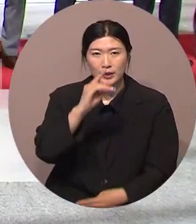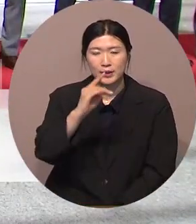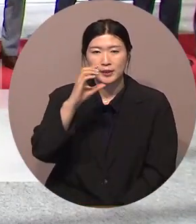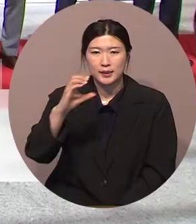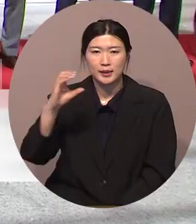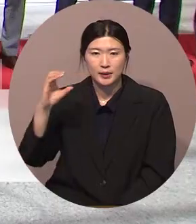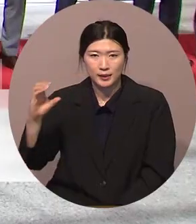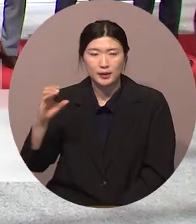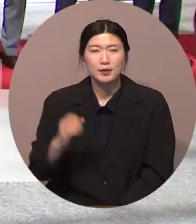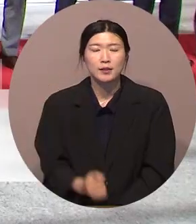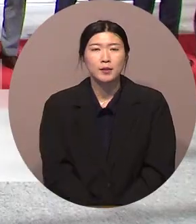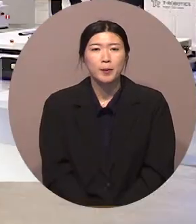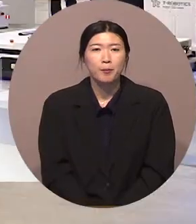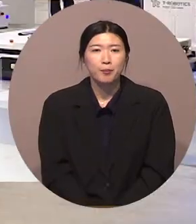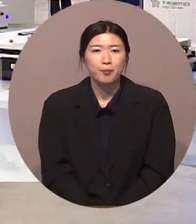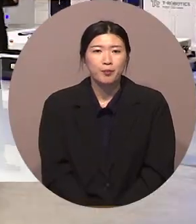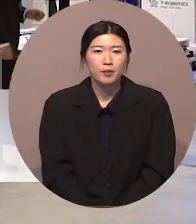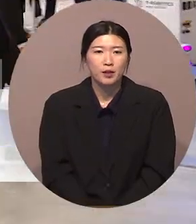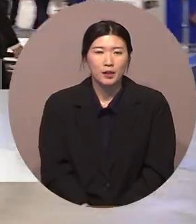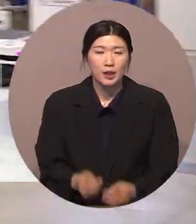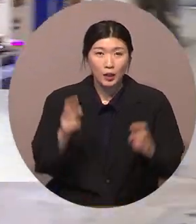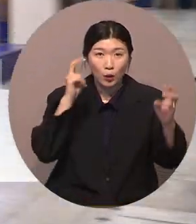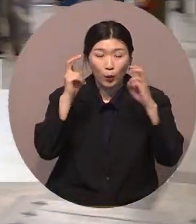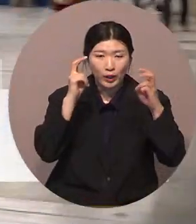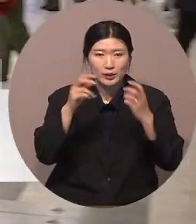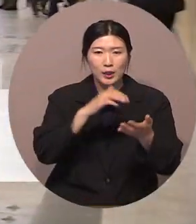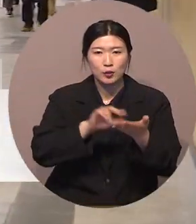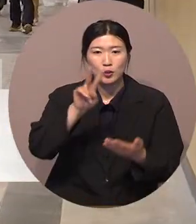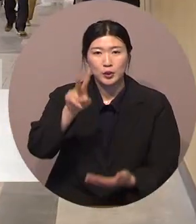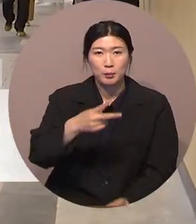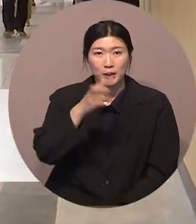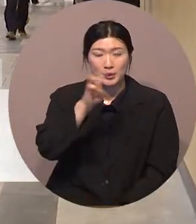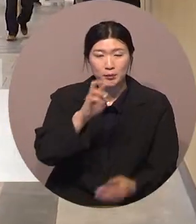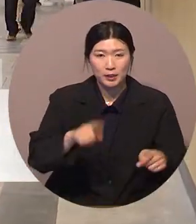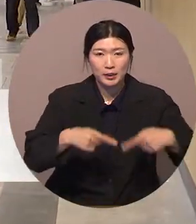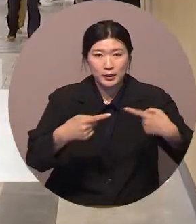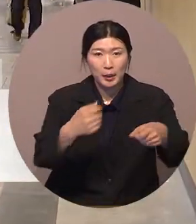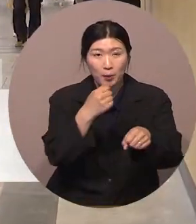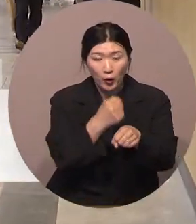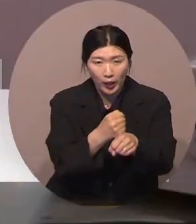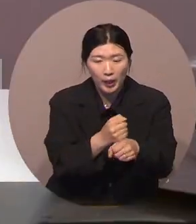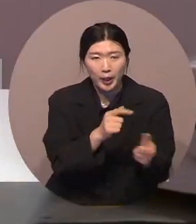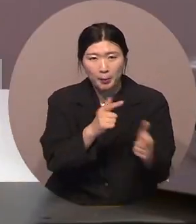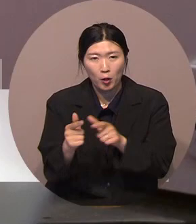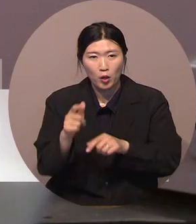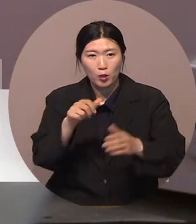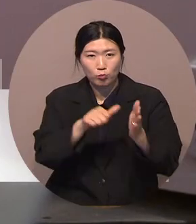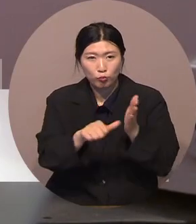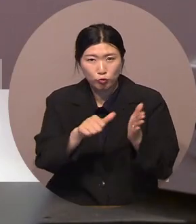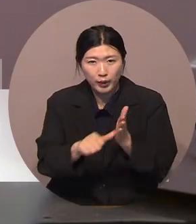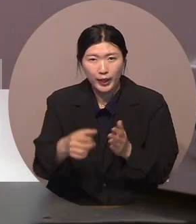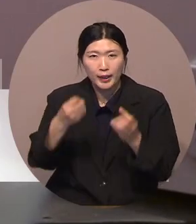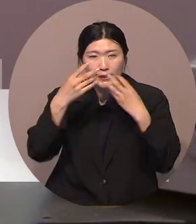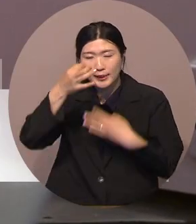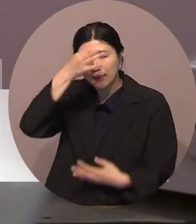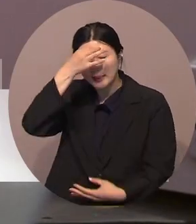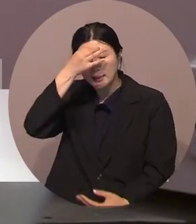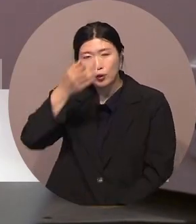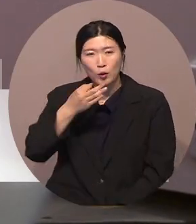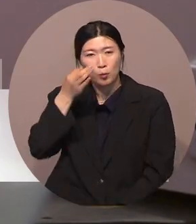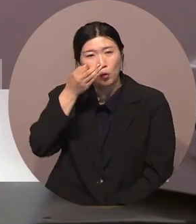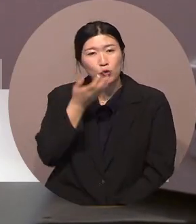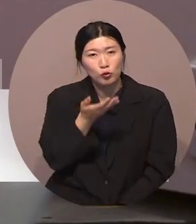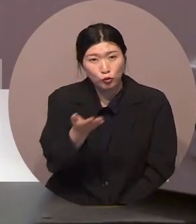계속됩니다 이번 행사에는 230여의 방위 산업 기업이 참가해 첨단 무기와 신기술을 선보이고